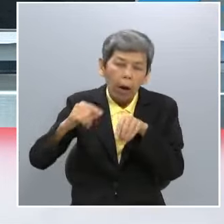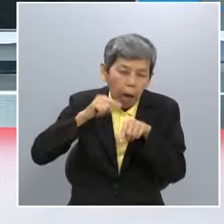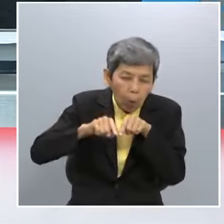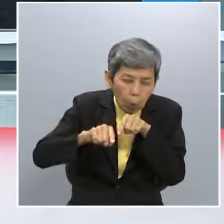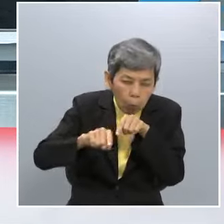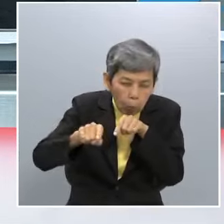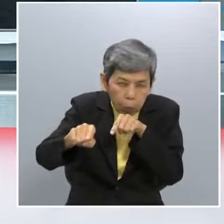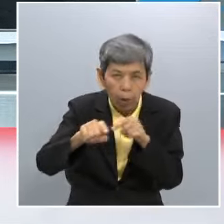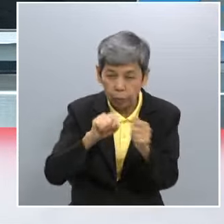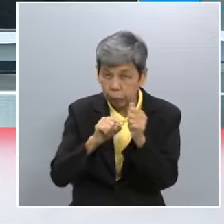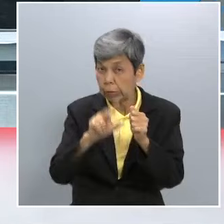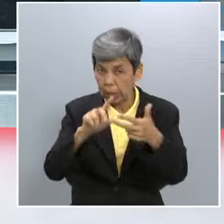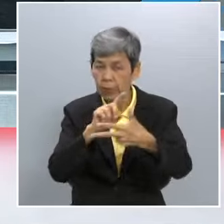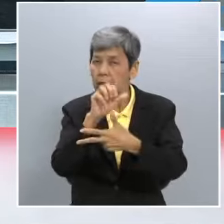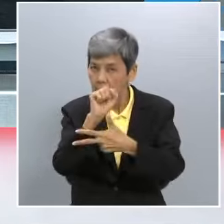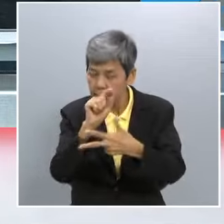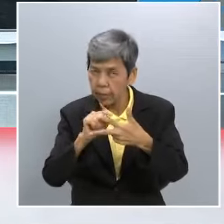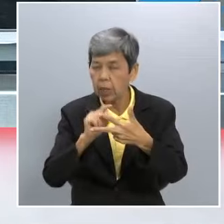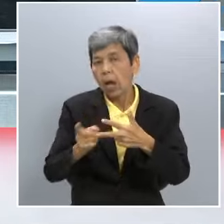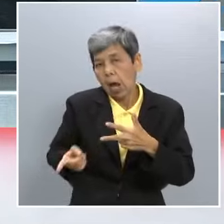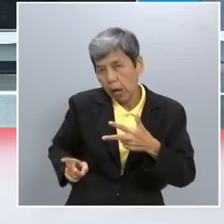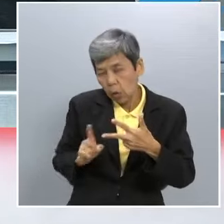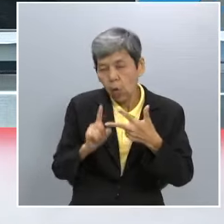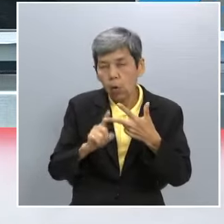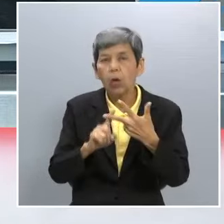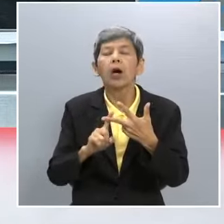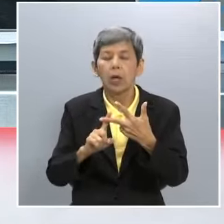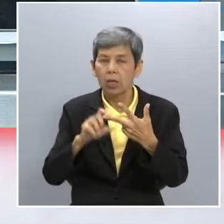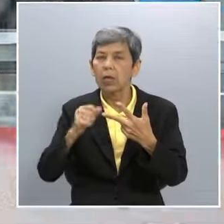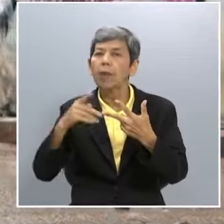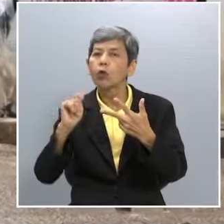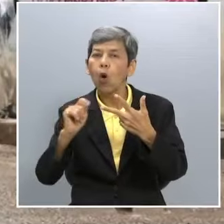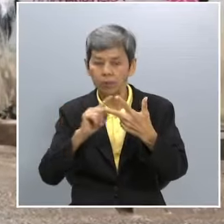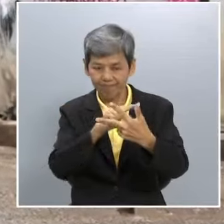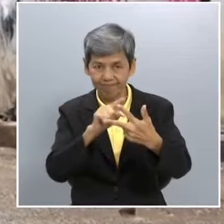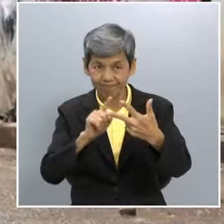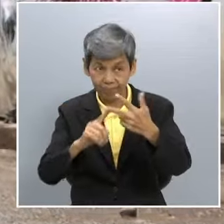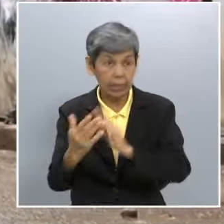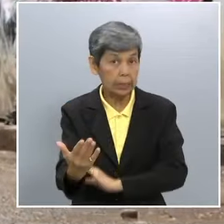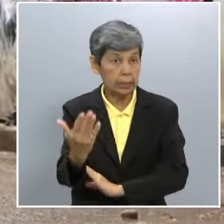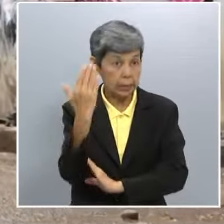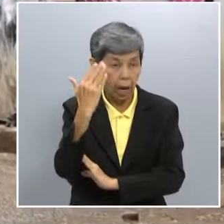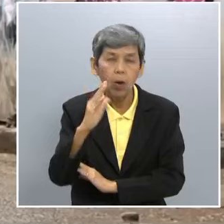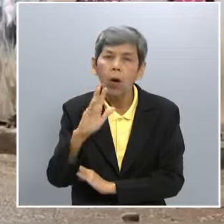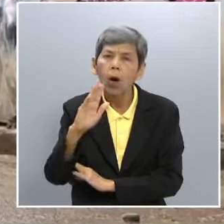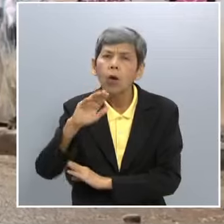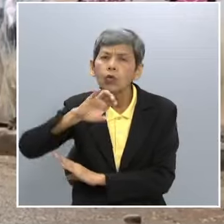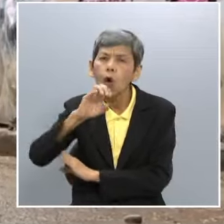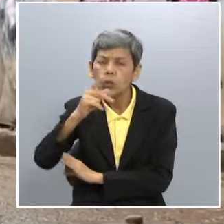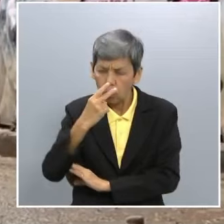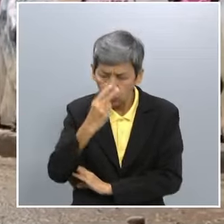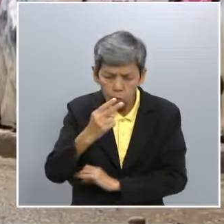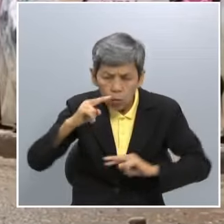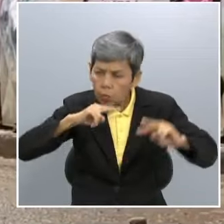คะอีก3อำเภอก็คือสารพีหางดงแล้วก็สันป่าตองค่ะเช้านี้ทีมข่าวลงพื้นที่ไปสำรว